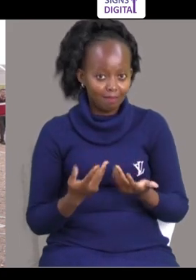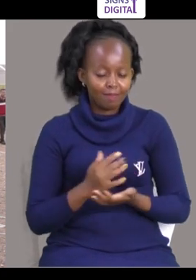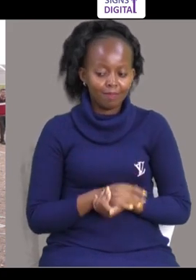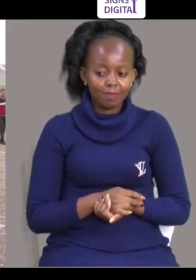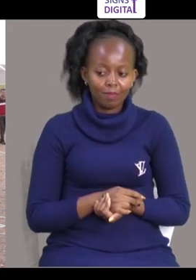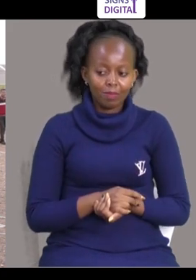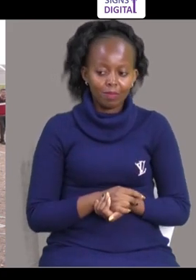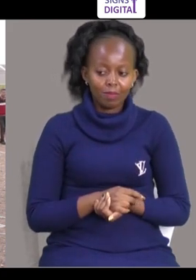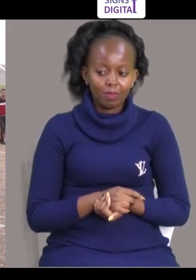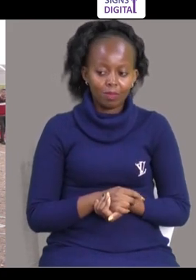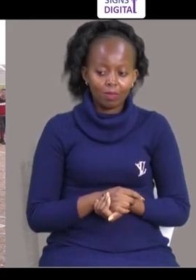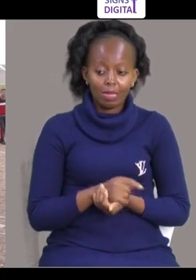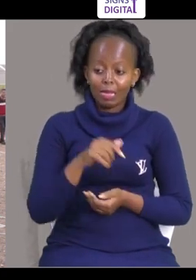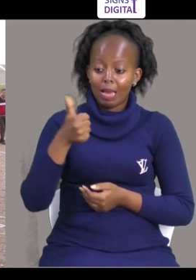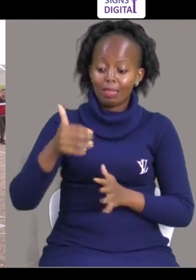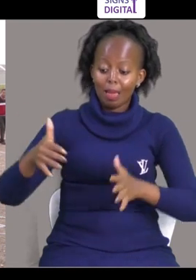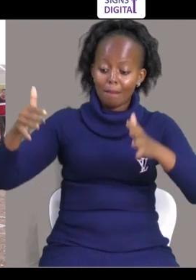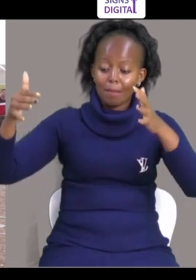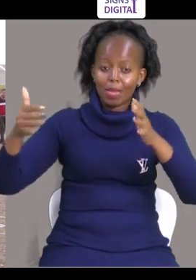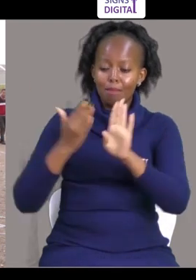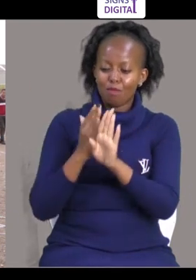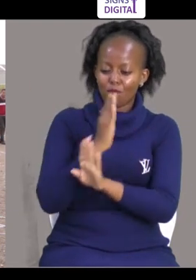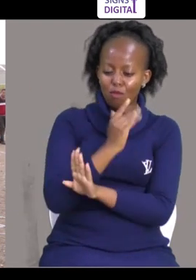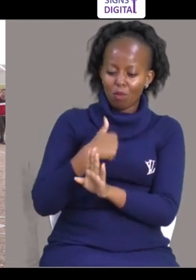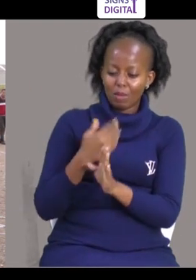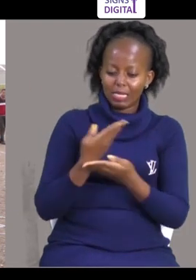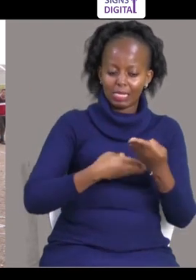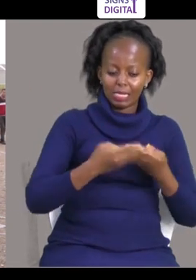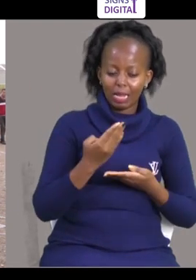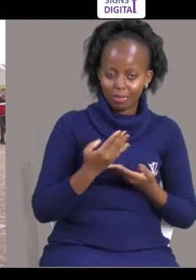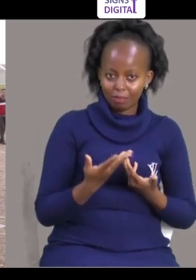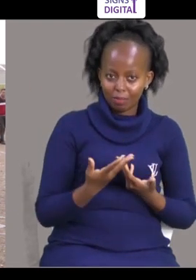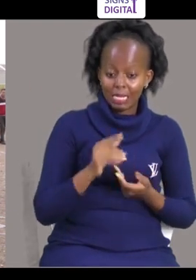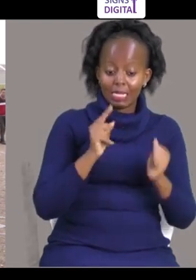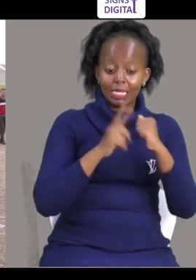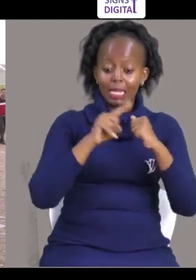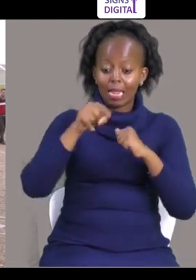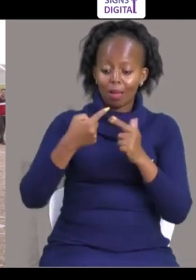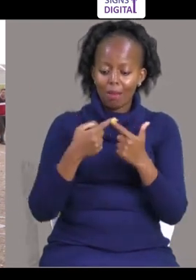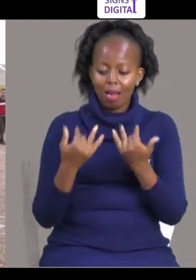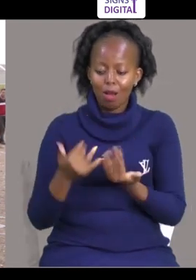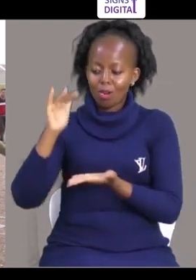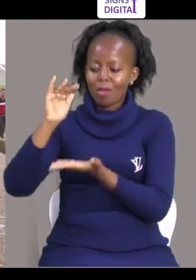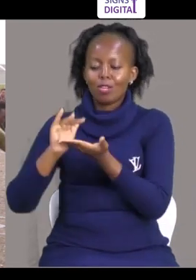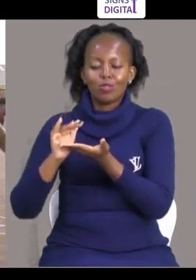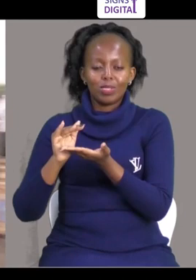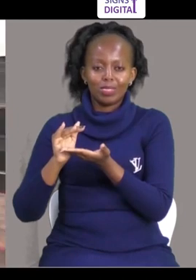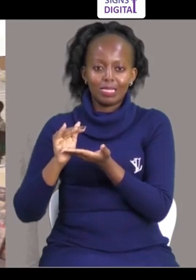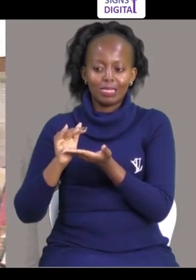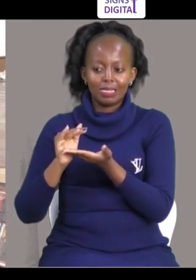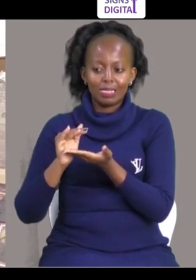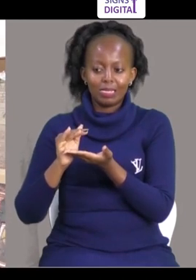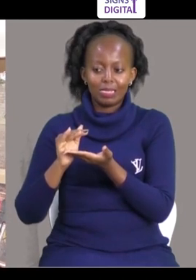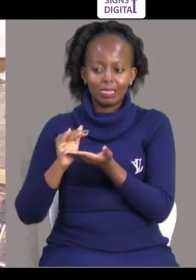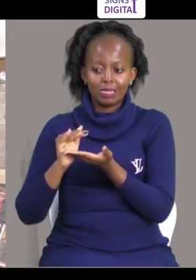Halafu Izo kubwa Initially Nilikua nauza Eliku